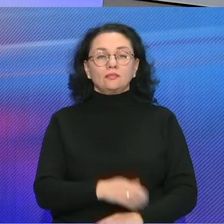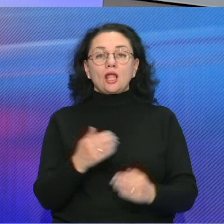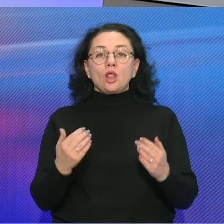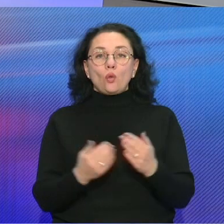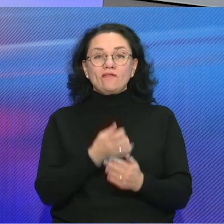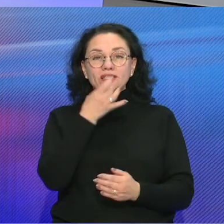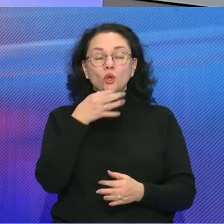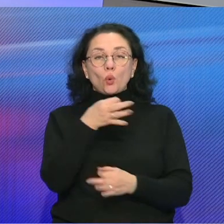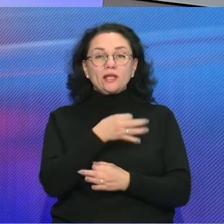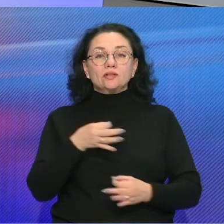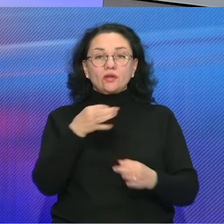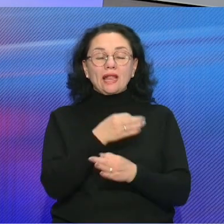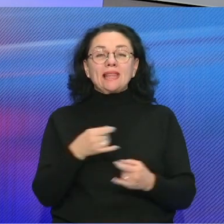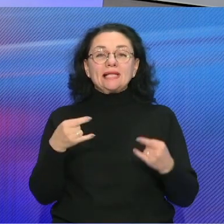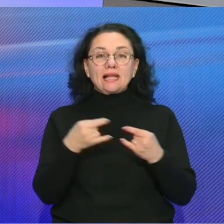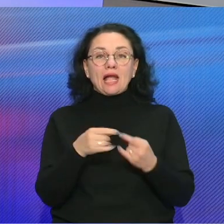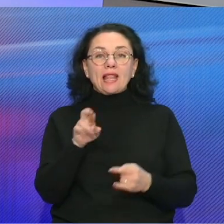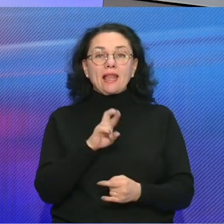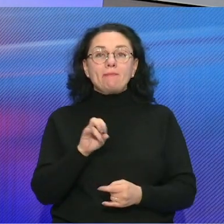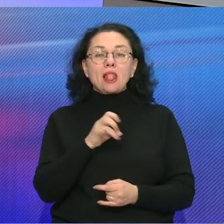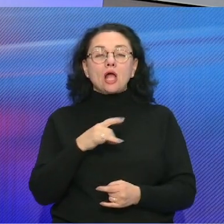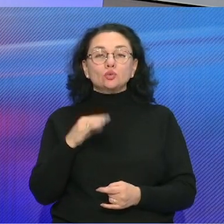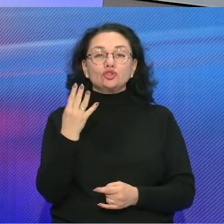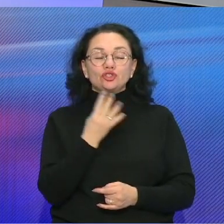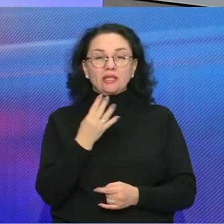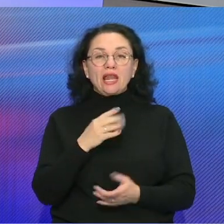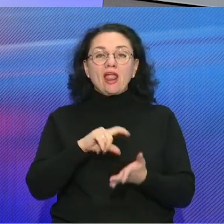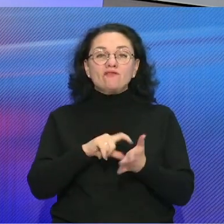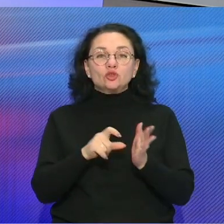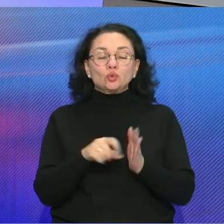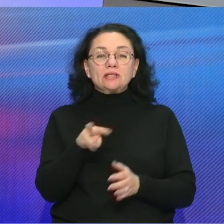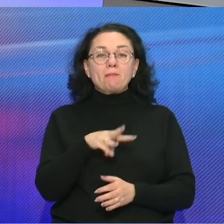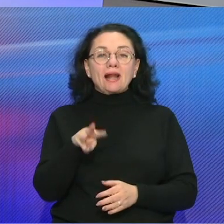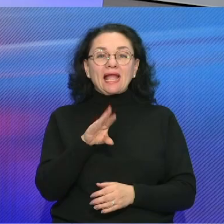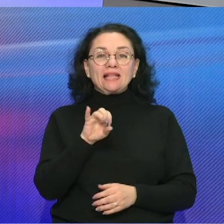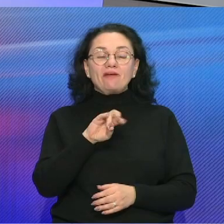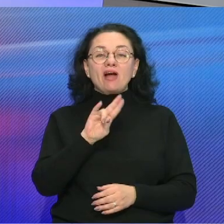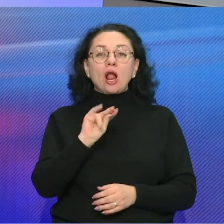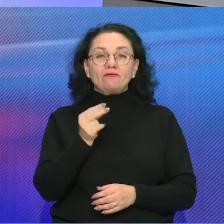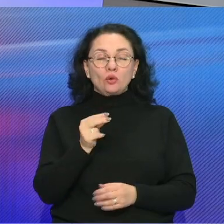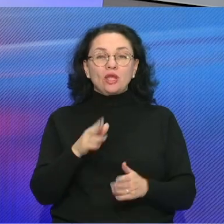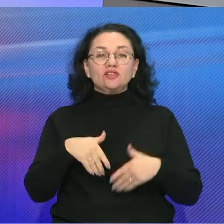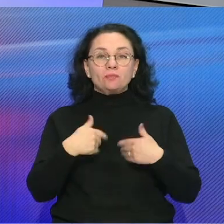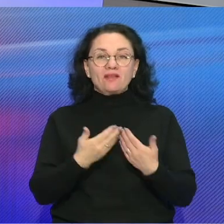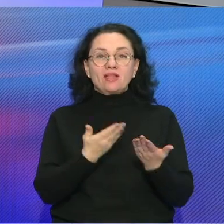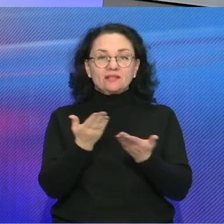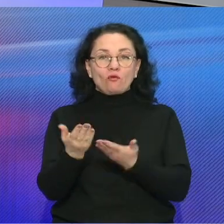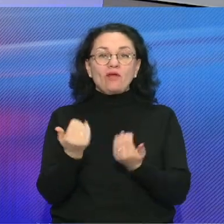новини Гродзенської області на телеканалі «Білорусь-4». У студії Маргарита Волікевич. Вітаю вас. Сьогодні у випуску.